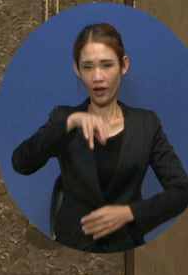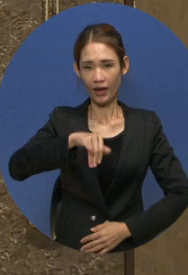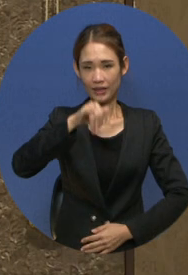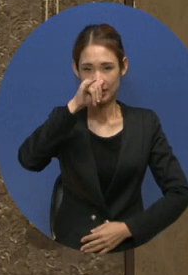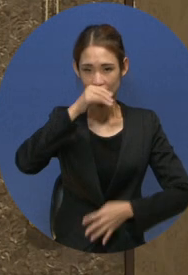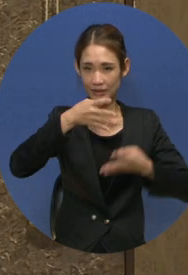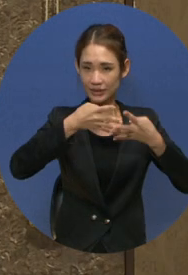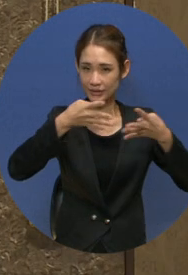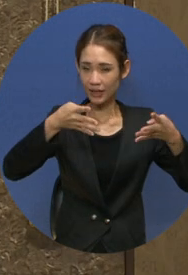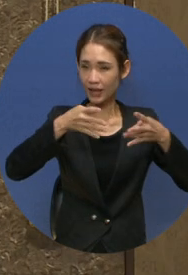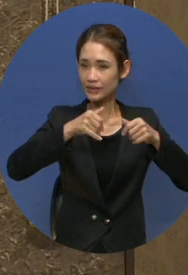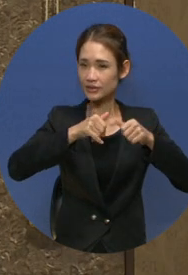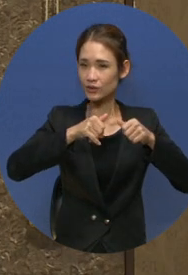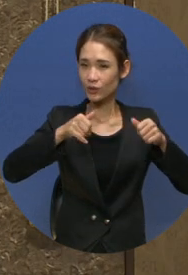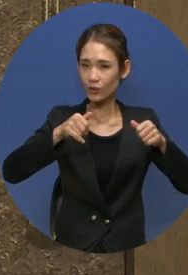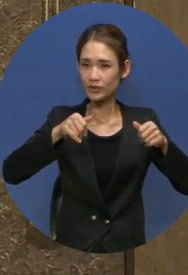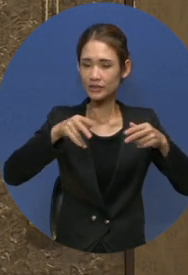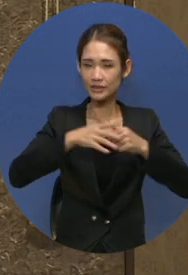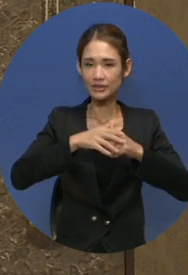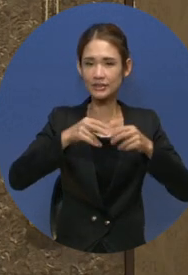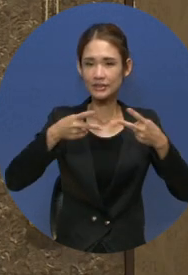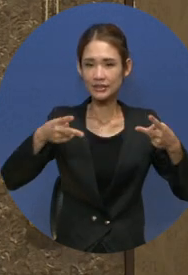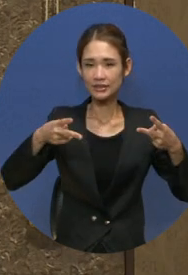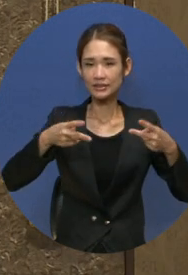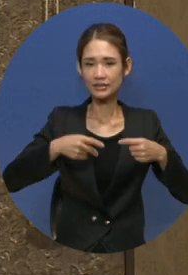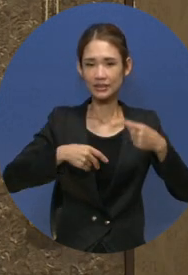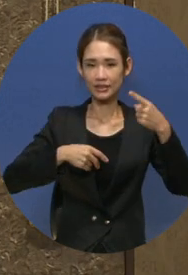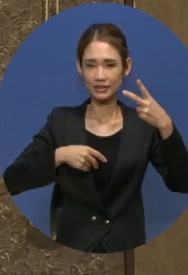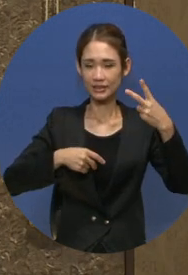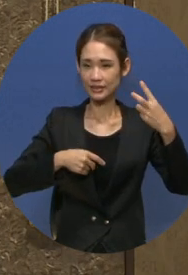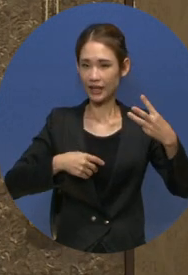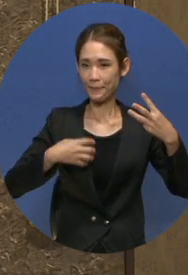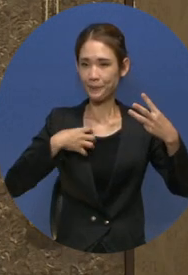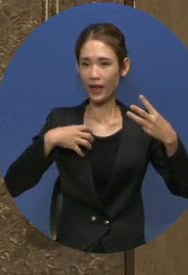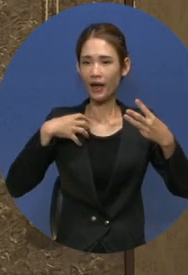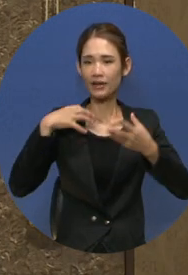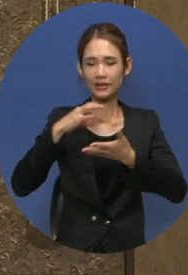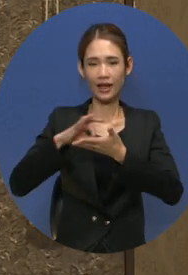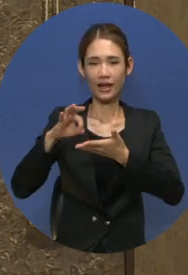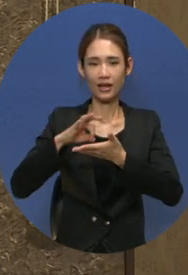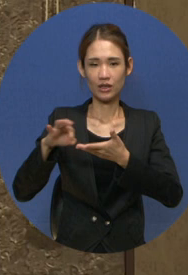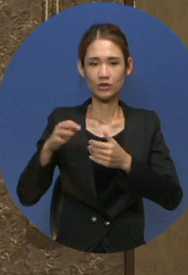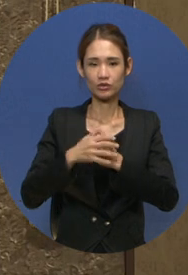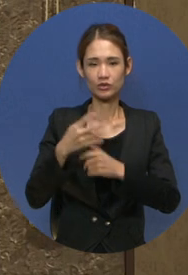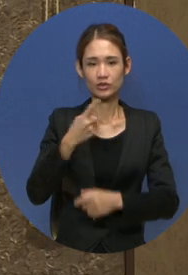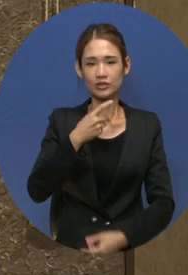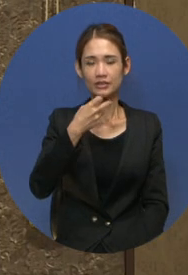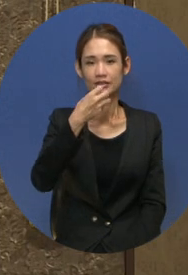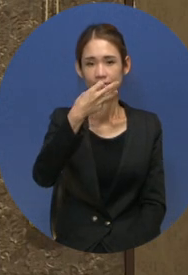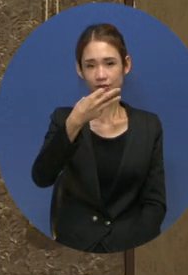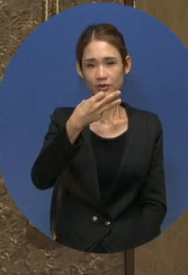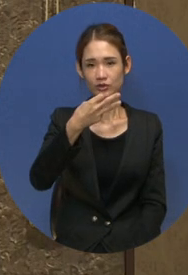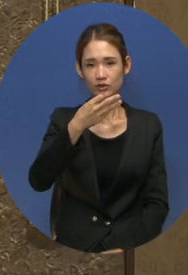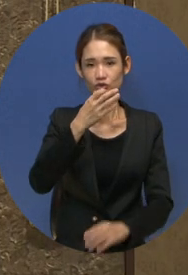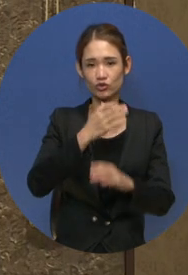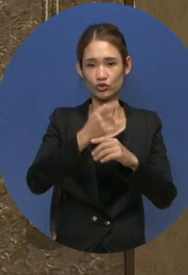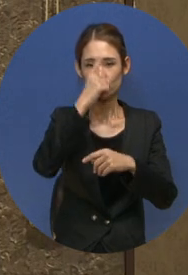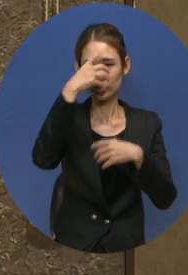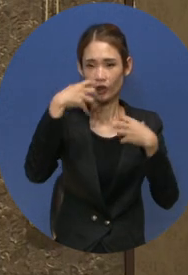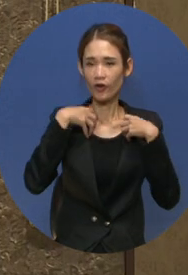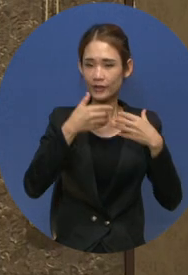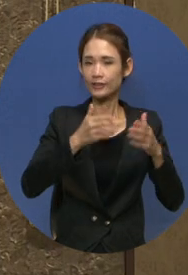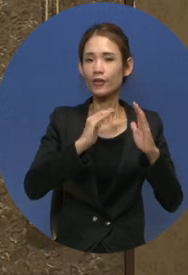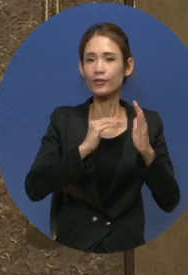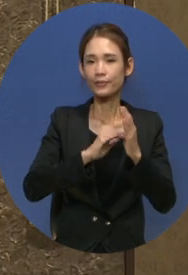4층, 2층, 5층 이렇게 3개층을 저희가 쓰고 있고 2013년도에 중구청에서 설립을